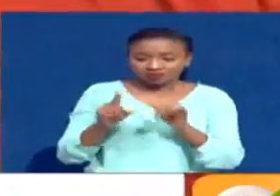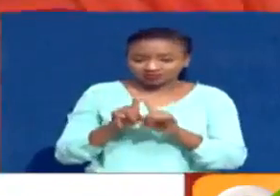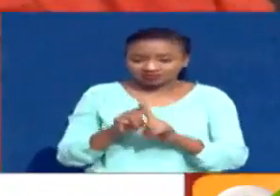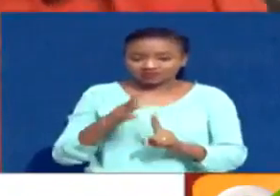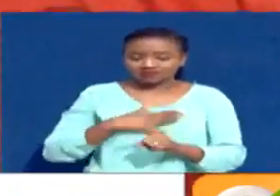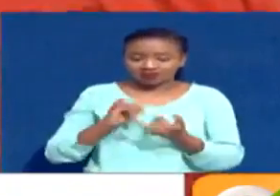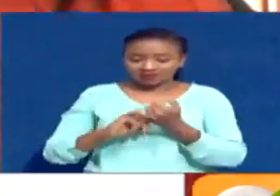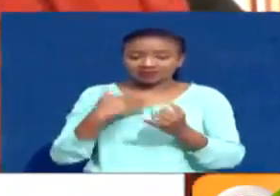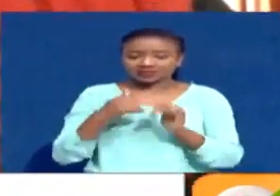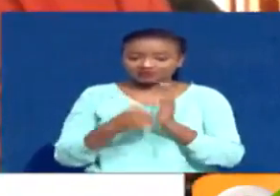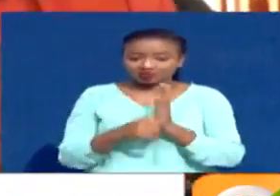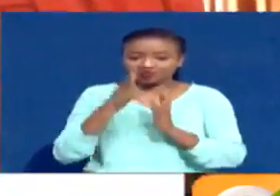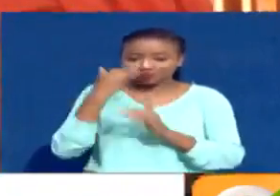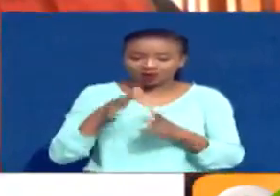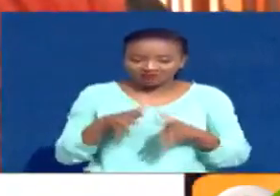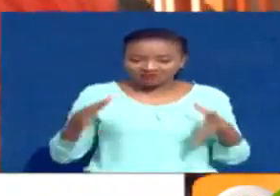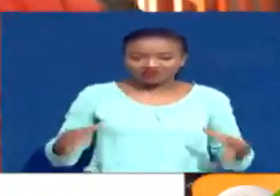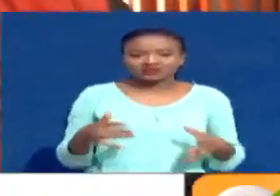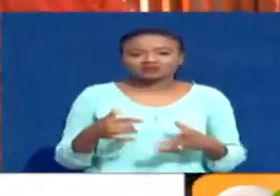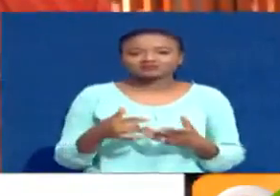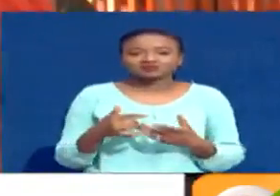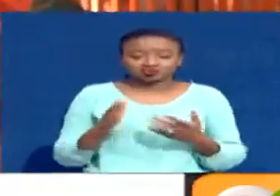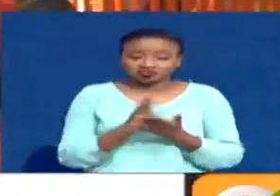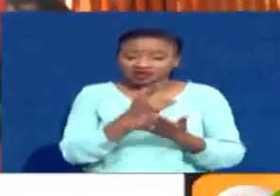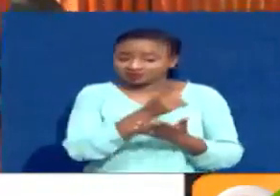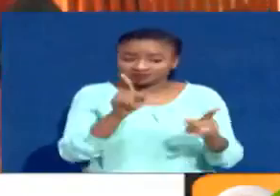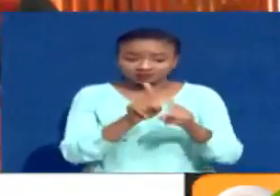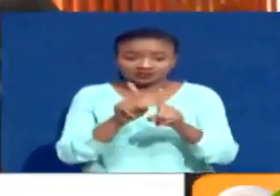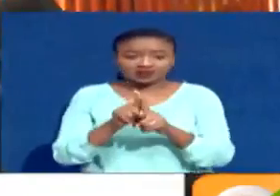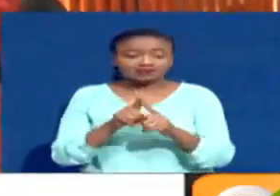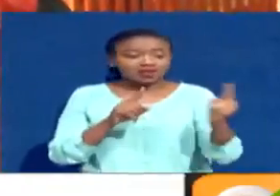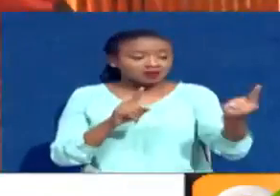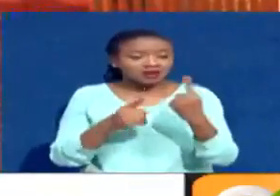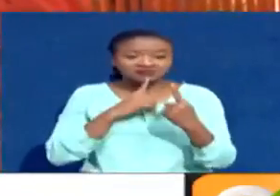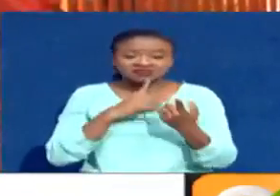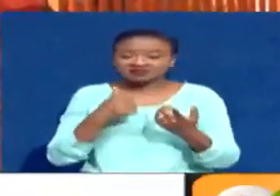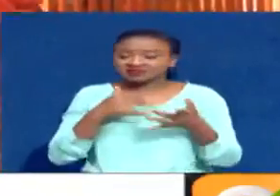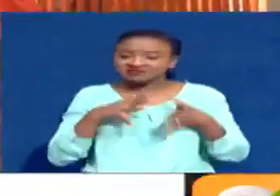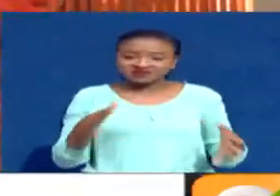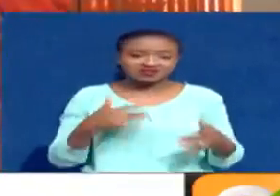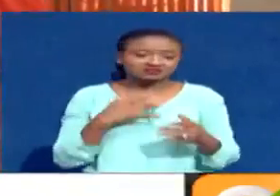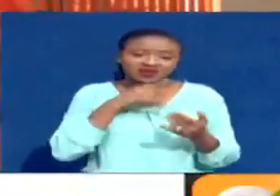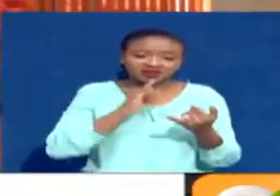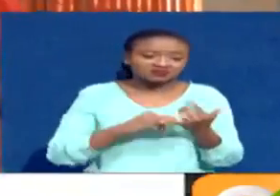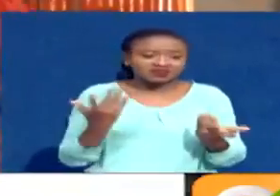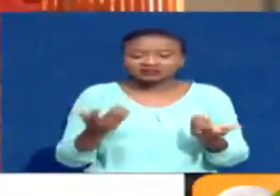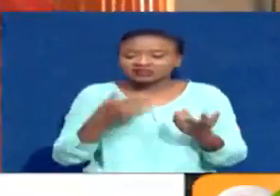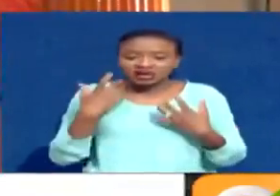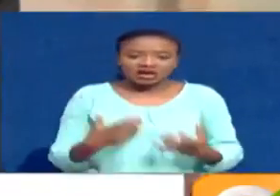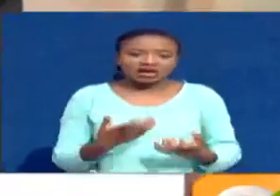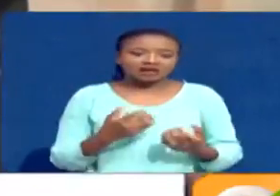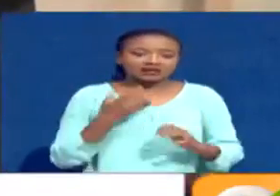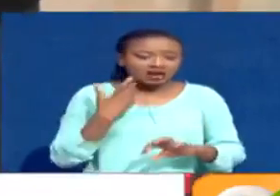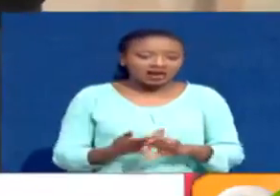kilo. Na ningependa sana kureduce kilo yangu. Unampata mwingine anakuambia mimi like mume wangu aliniacha kwa sababu